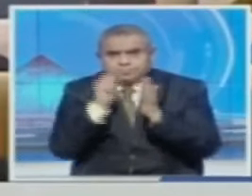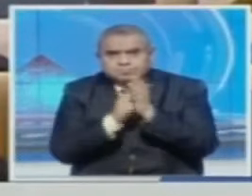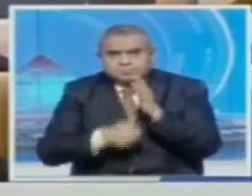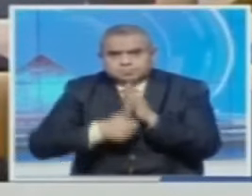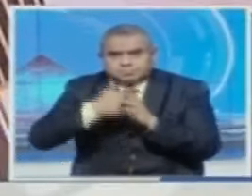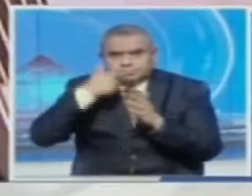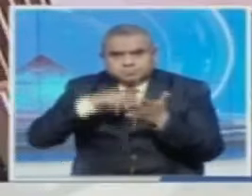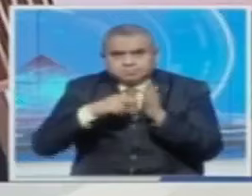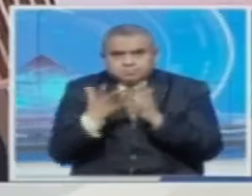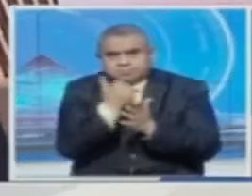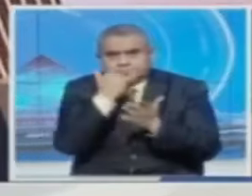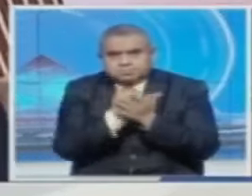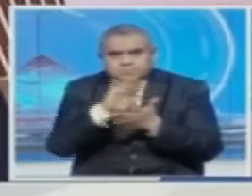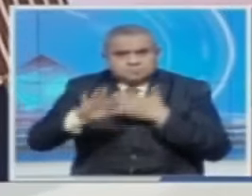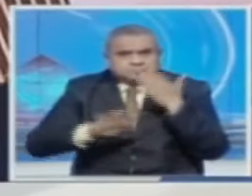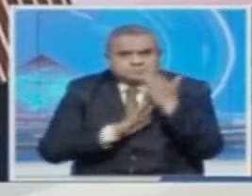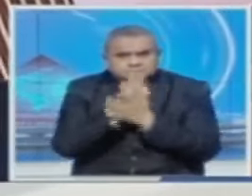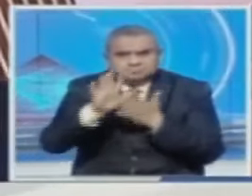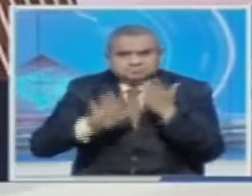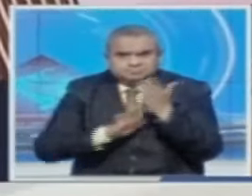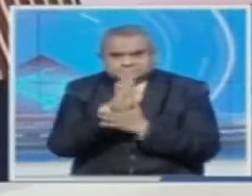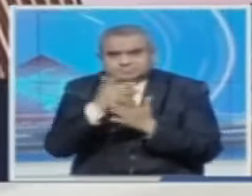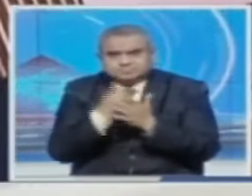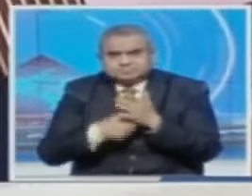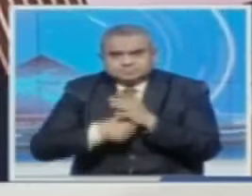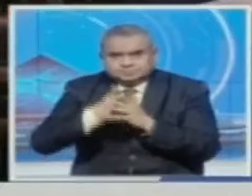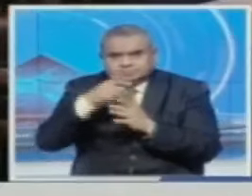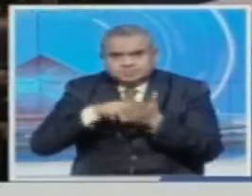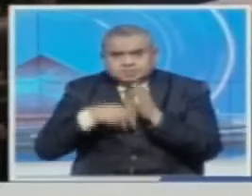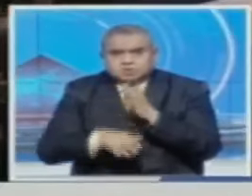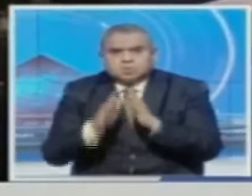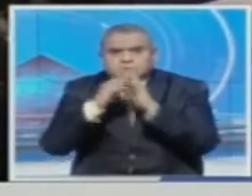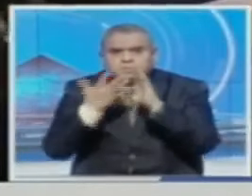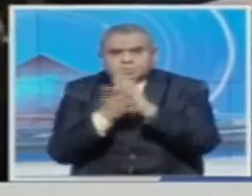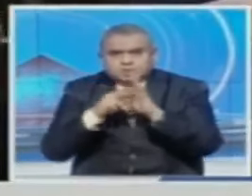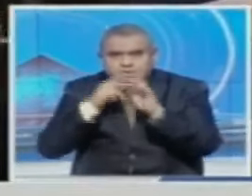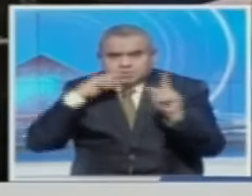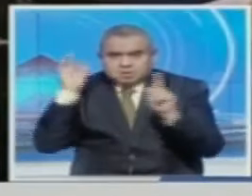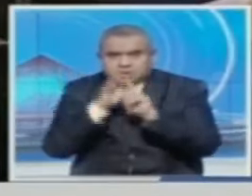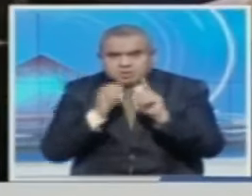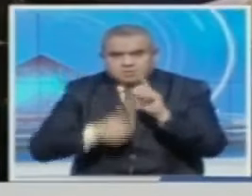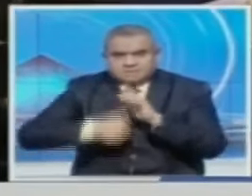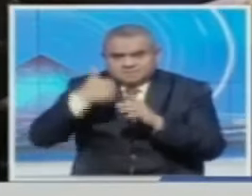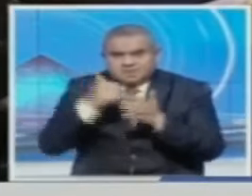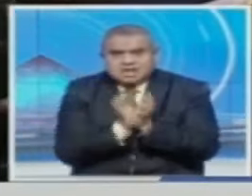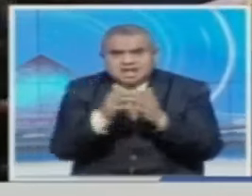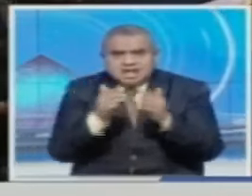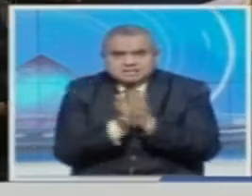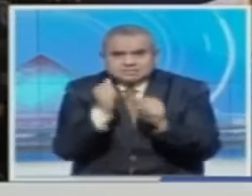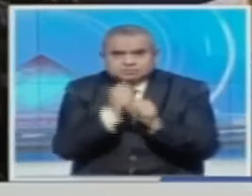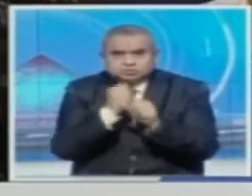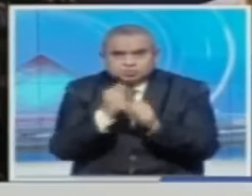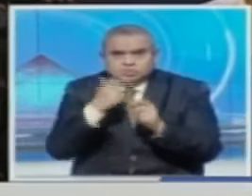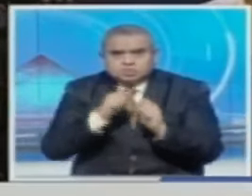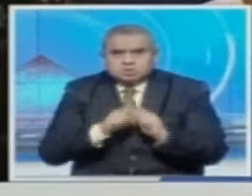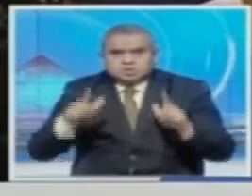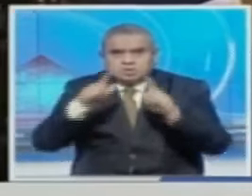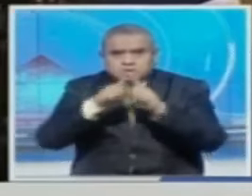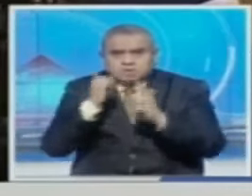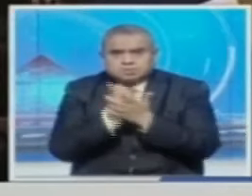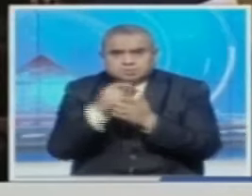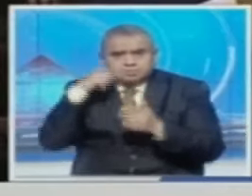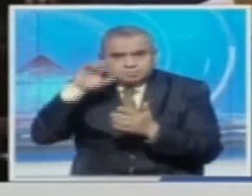سعيا لمواكبة التغيرات التي حدثت على المجتمع المصري بهدف تقوية الوضع الحزبي في البلاد. وفي مسألة لجنة شؤون الأحزاب